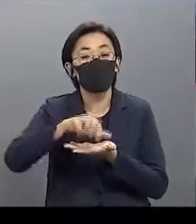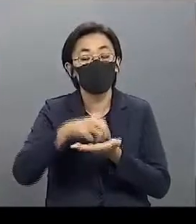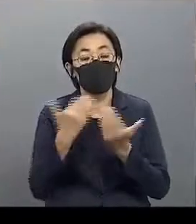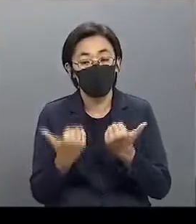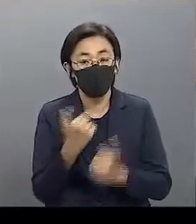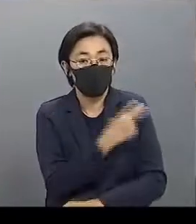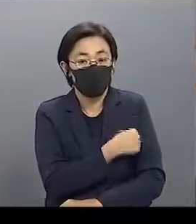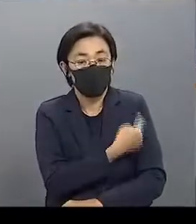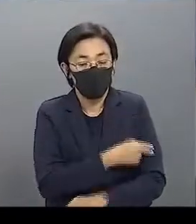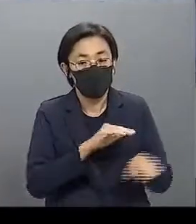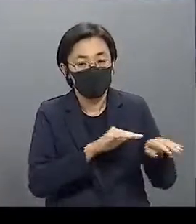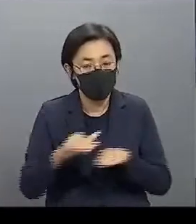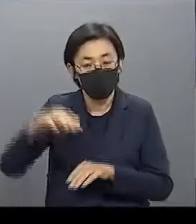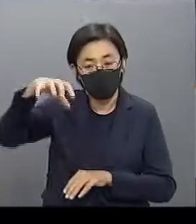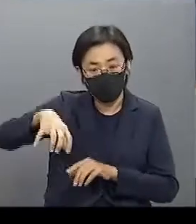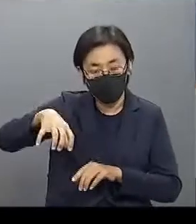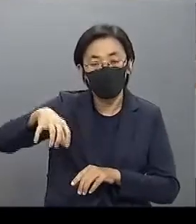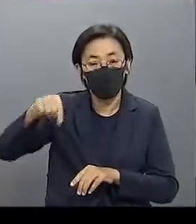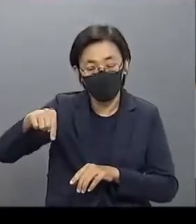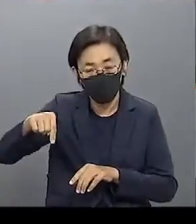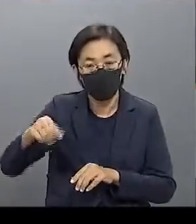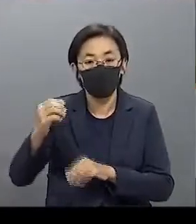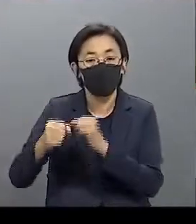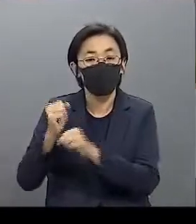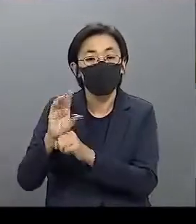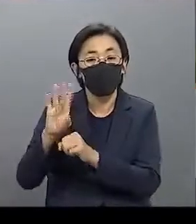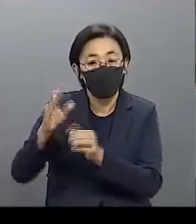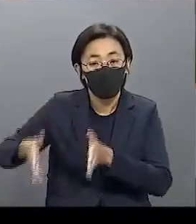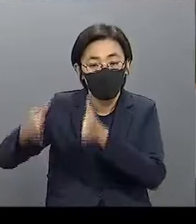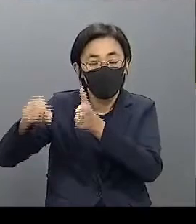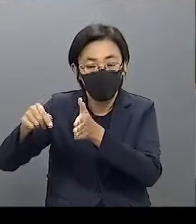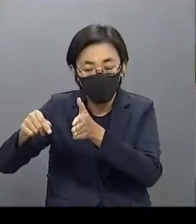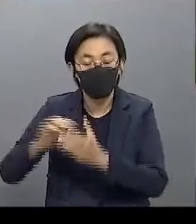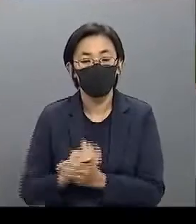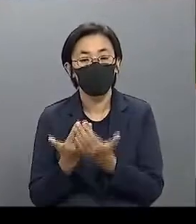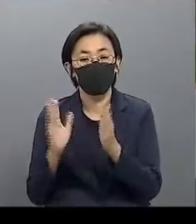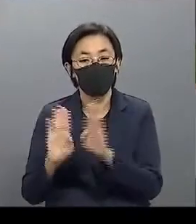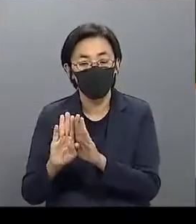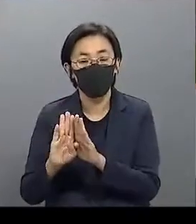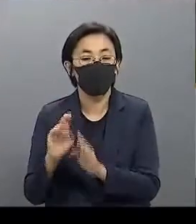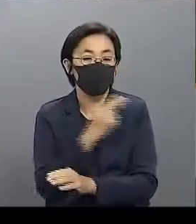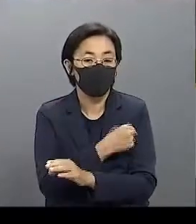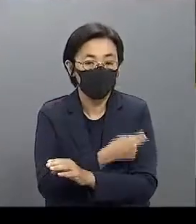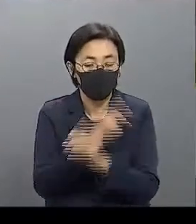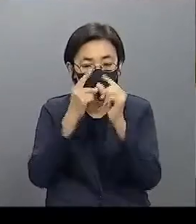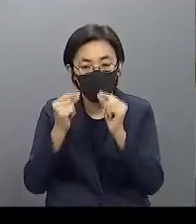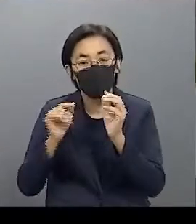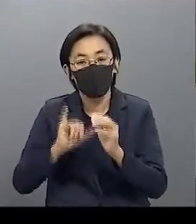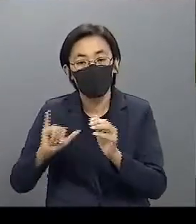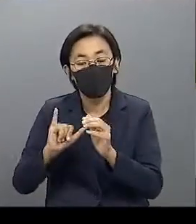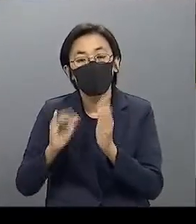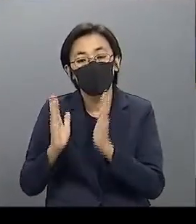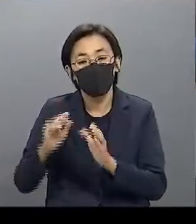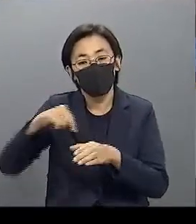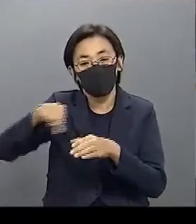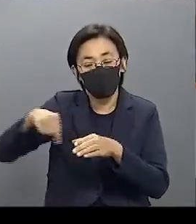ช้อาคารสงฆ์และอาคาร84ปีปรับไปให้ครอบครัวบุคลากรทางการแพทย์แล้วก็ญาติผู้ป่วยที่เป็นกลุ่มเสี่ยงสูงอยู่ร่วม